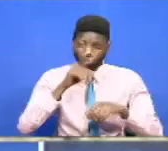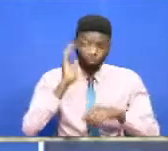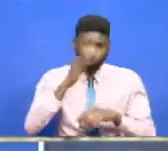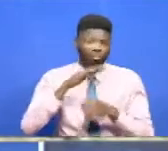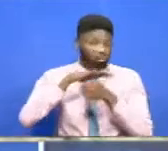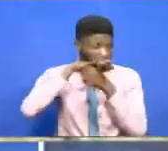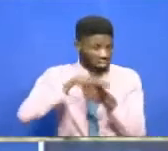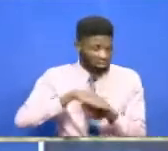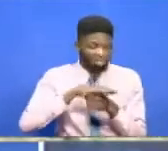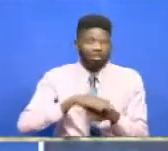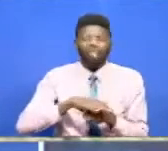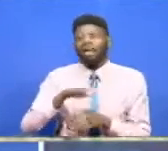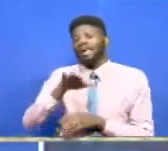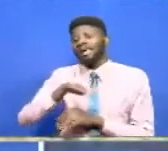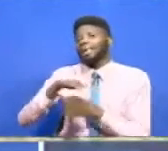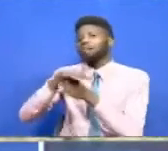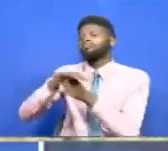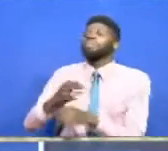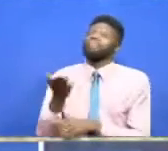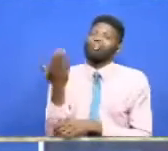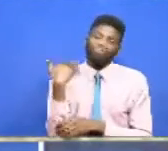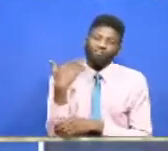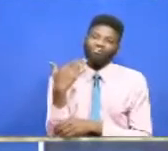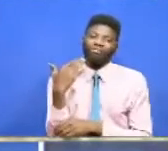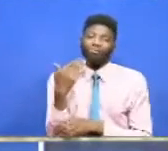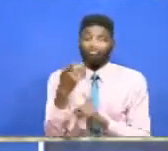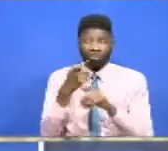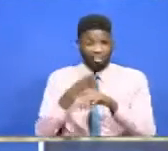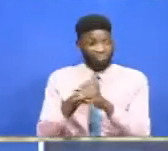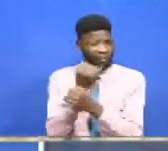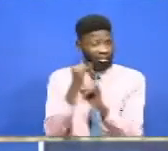places, the places that were marginalized since independence.